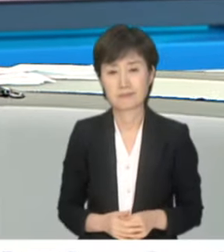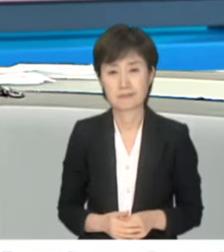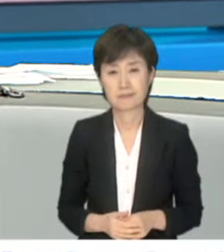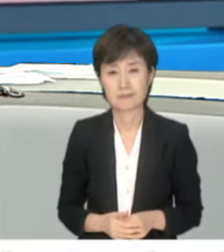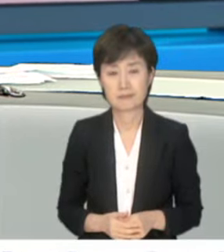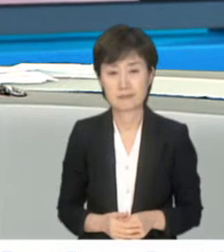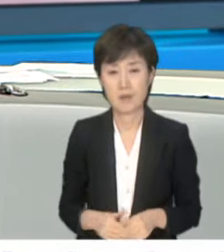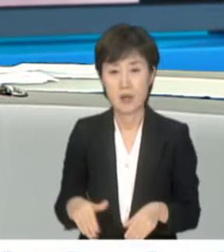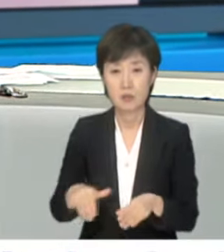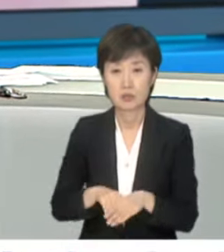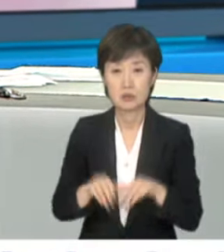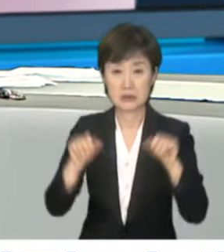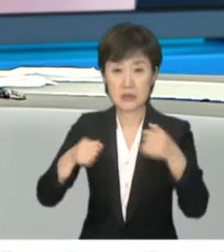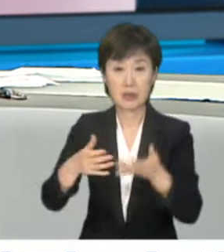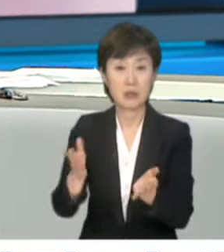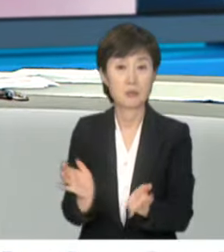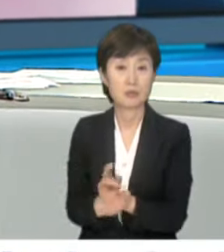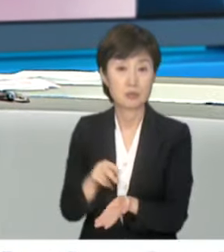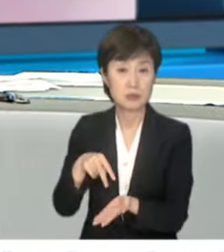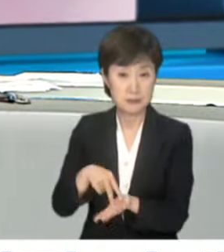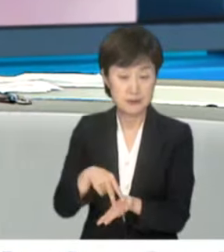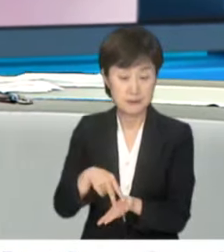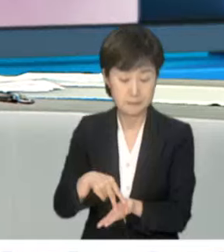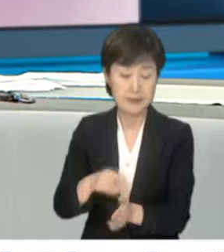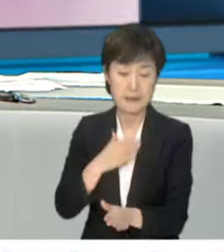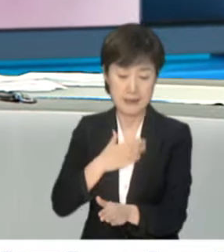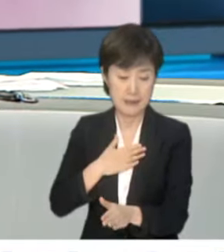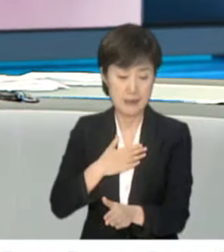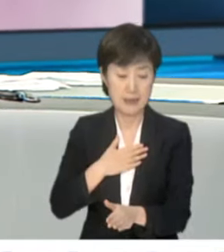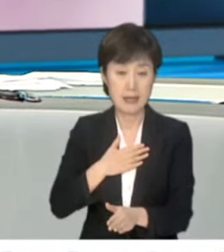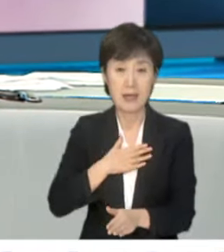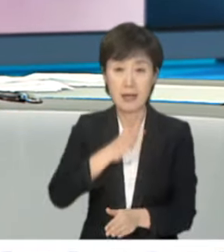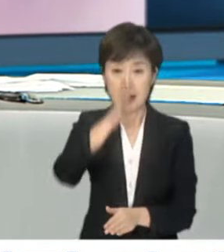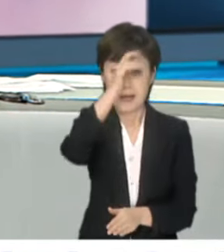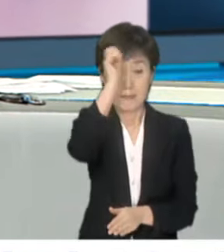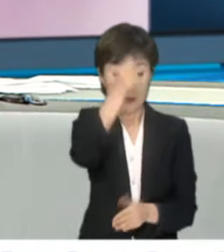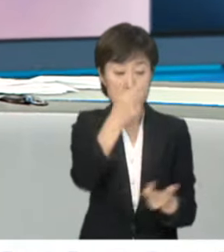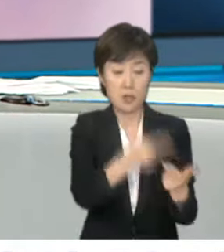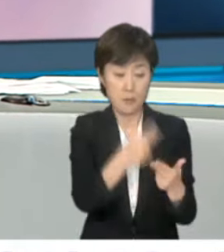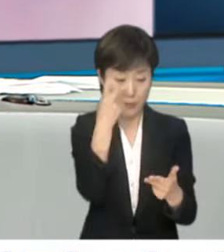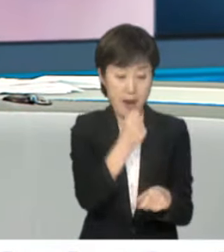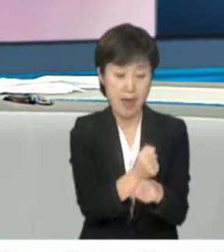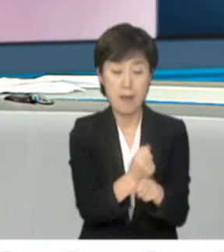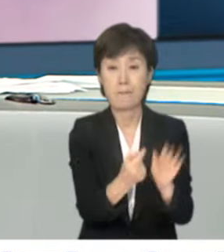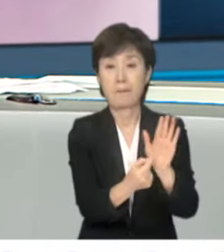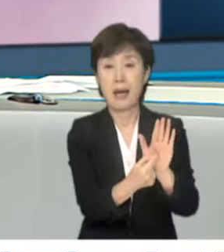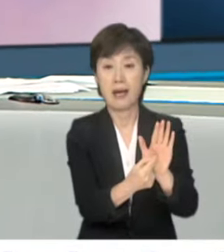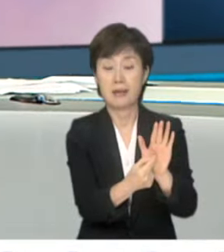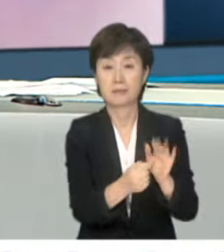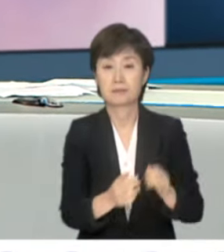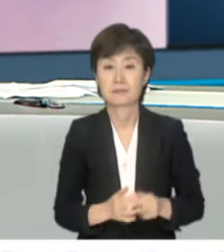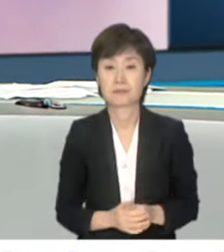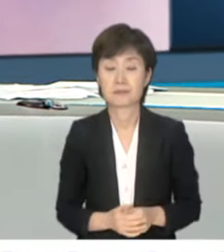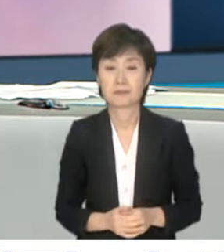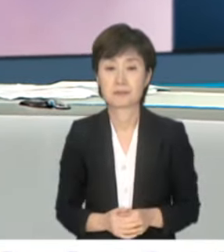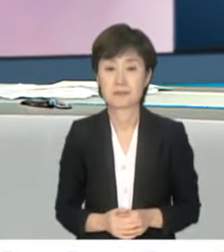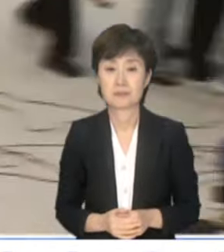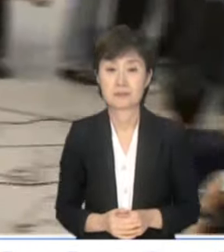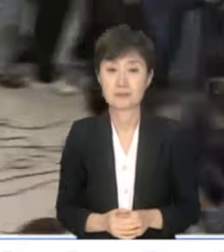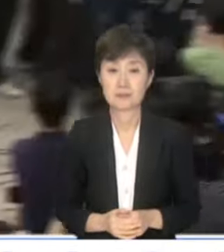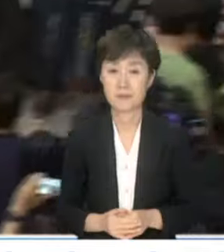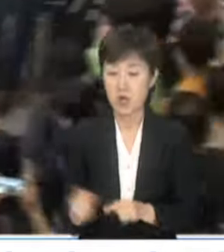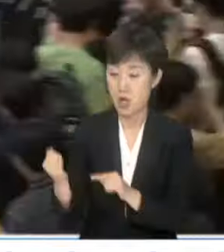일단 문체부가 배드민턴 협회에 대해서 관련 조사에 착수한다고 했잖아요. 어떤 부분을 좀 집중적으로 짚어봐야 될까요? 네, 이제 개인과